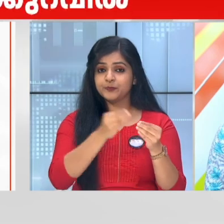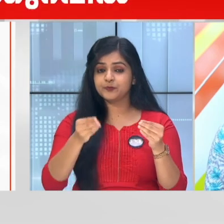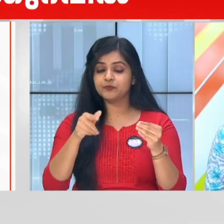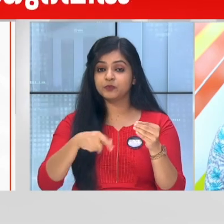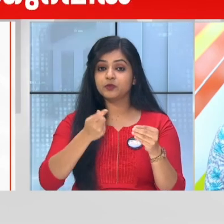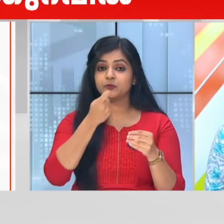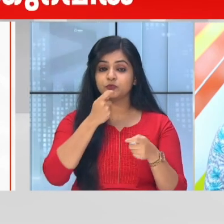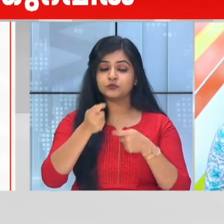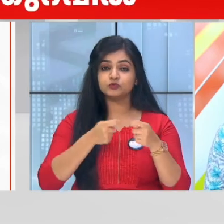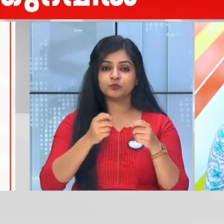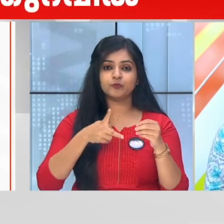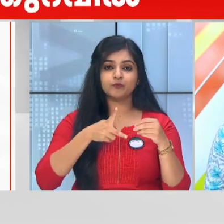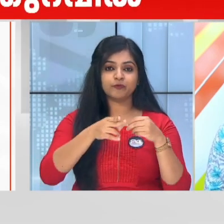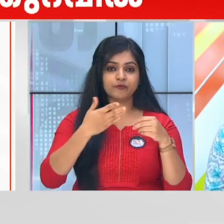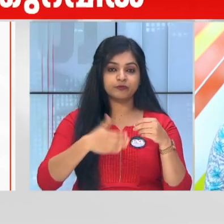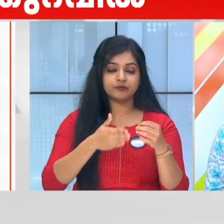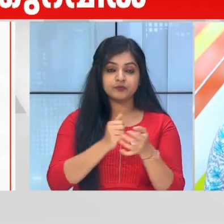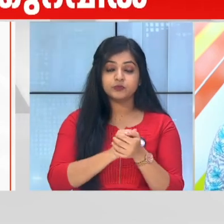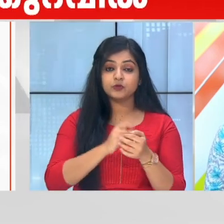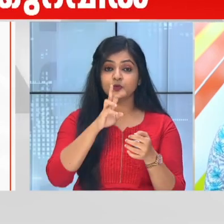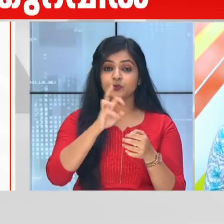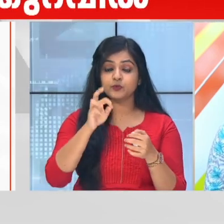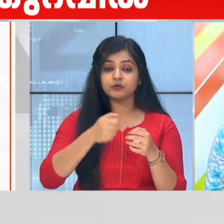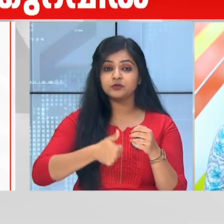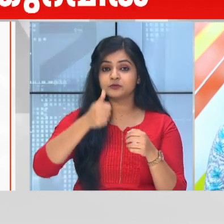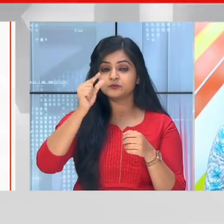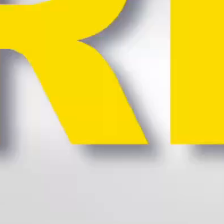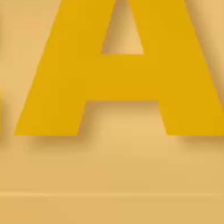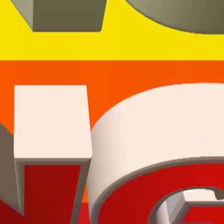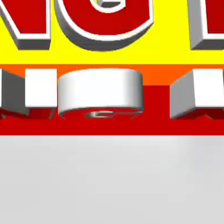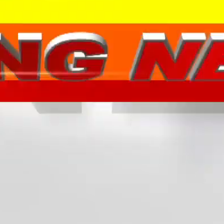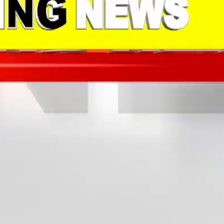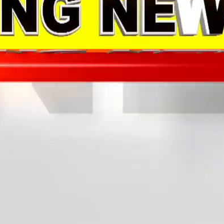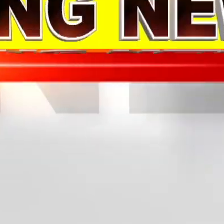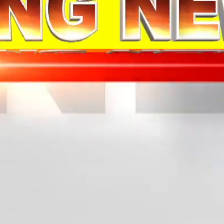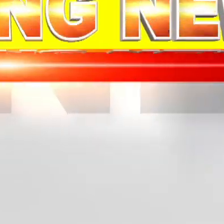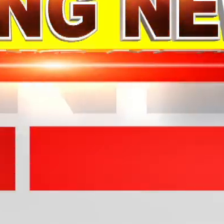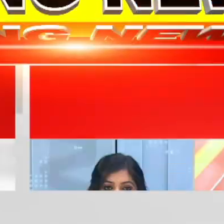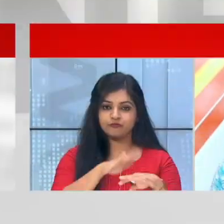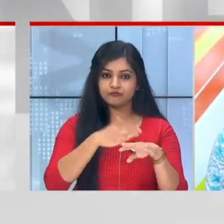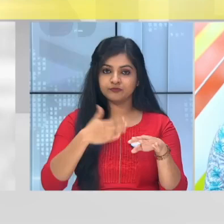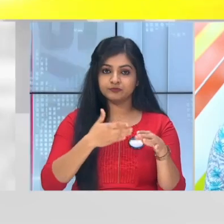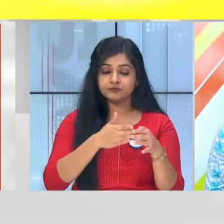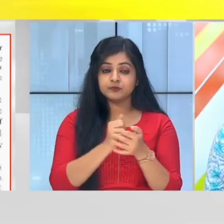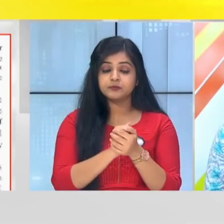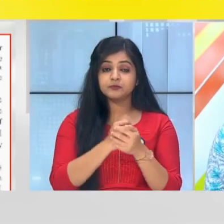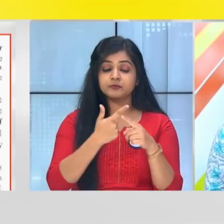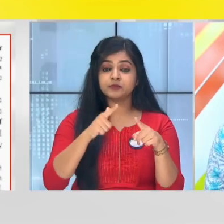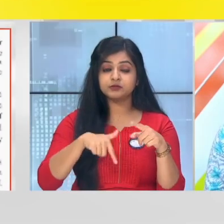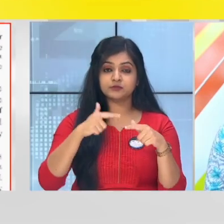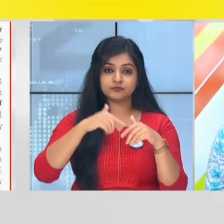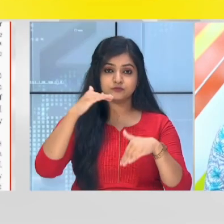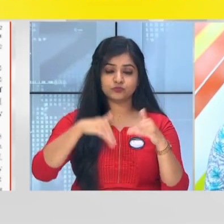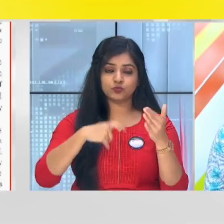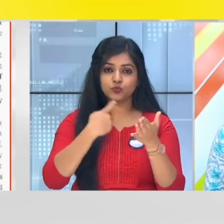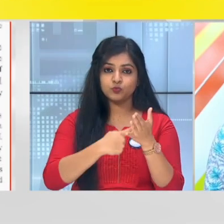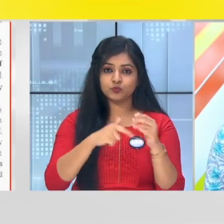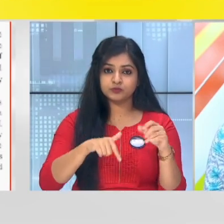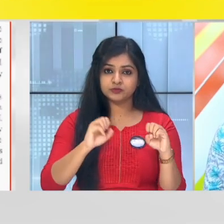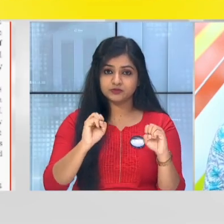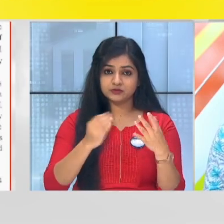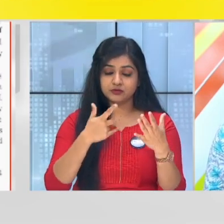ഉദ്ഘാടനം നടത്തിയത്. 2020 ചീഫ് കോർഡിനേറ്റർ സാബു M ജേക്കബ് ആയിരുന്നു ഈ ഉദ്ഘാടനം നടത്തിയിട്ടുണ്ടായിരുന്നത്. പക്ഷേ ഈ തെരഞ്ഞെടുപ്പ് ചട്ടം നിലവിൽ വന്നതിന്